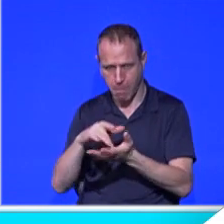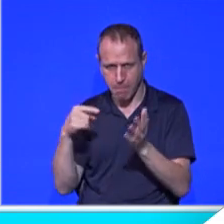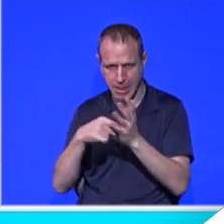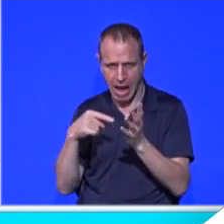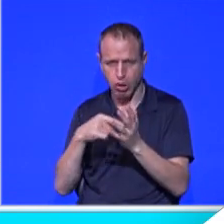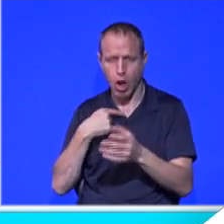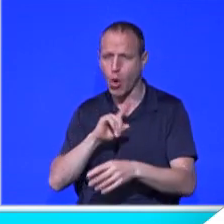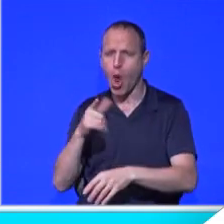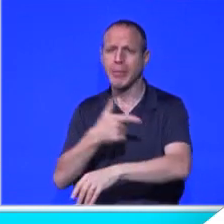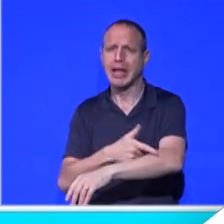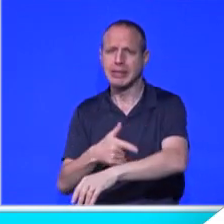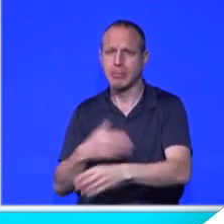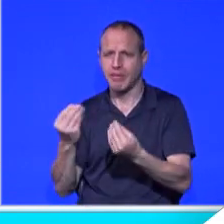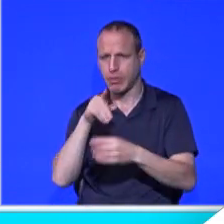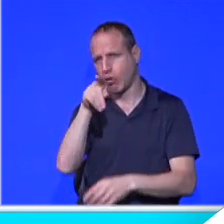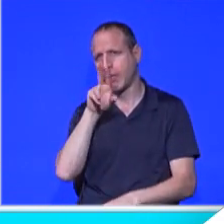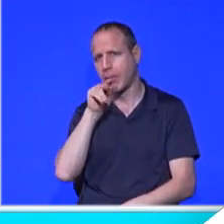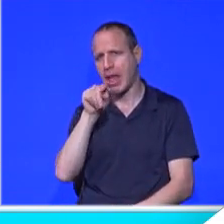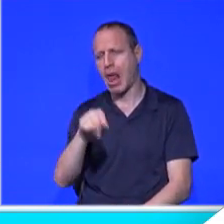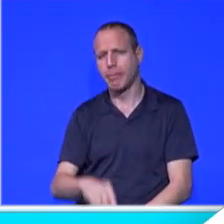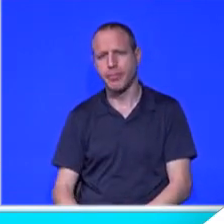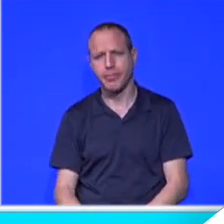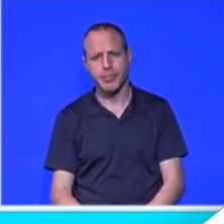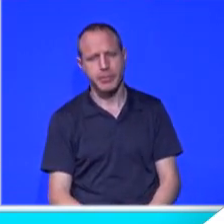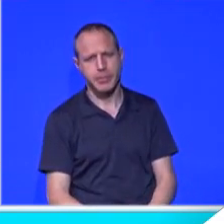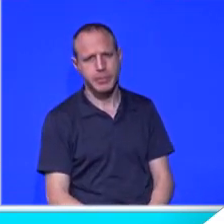לא מתעסקים בדברים האלה שאתה מדבר עליהם.